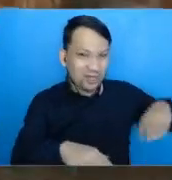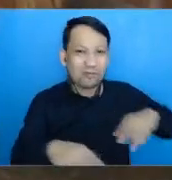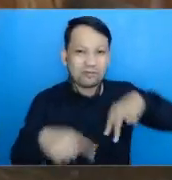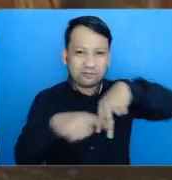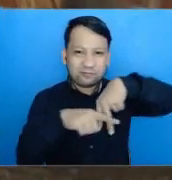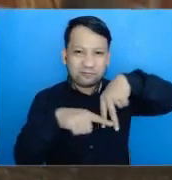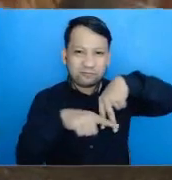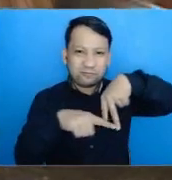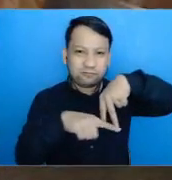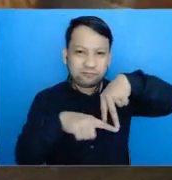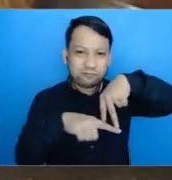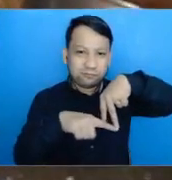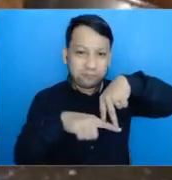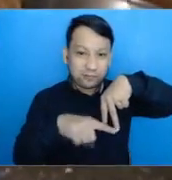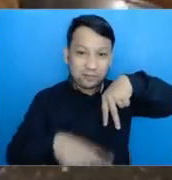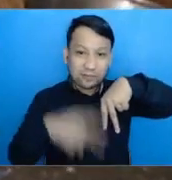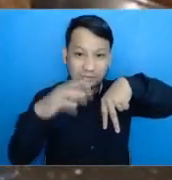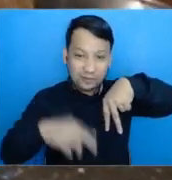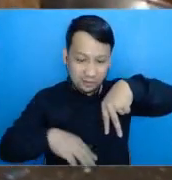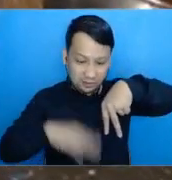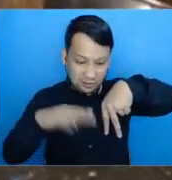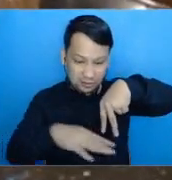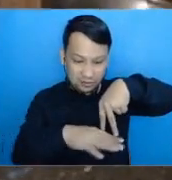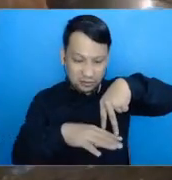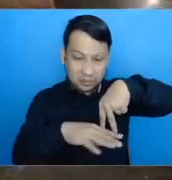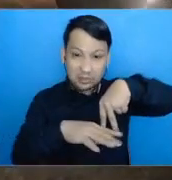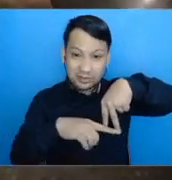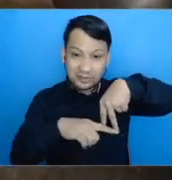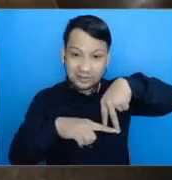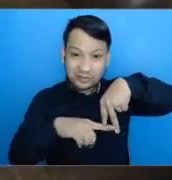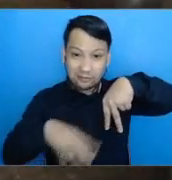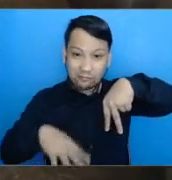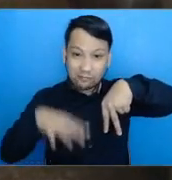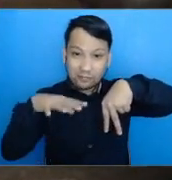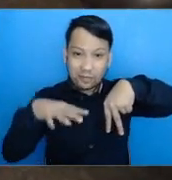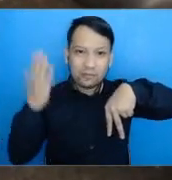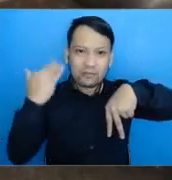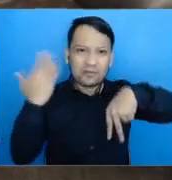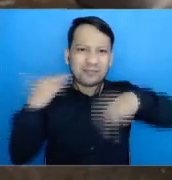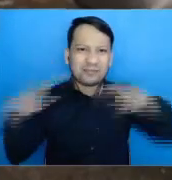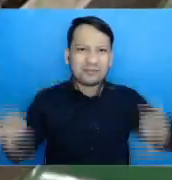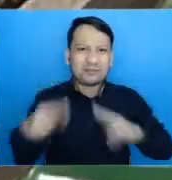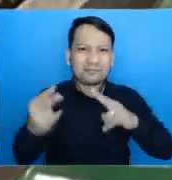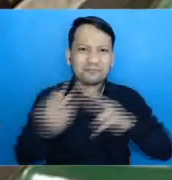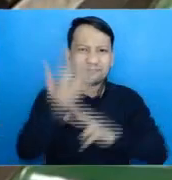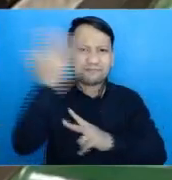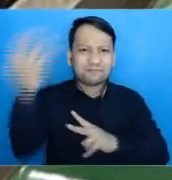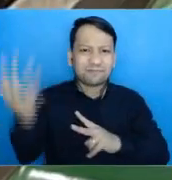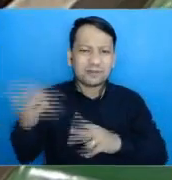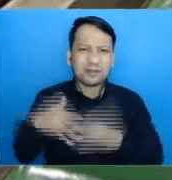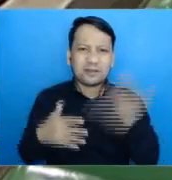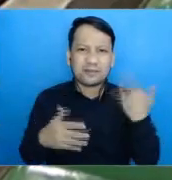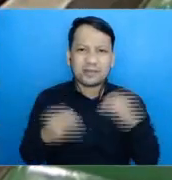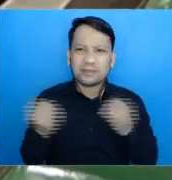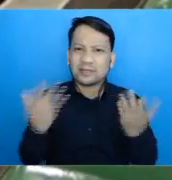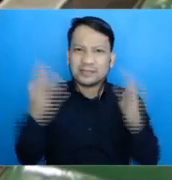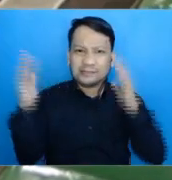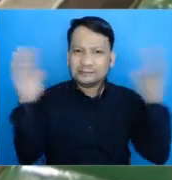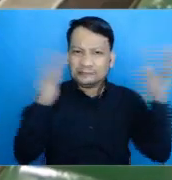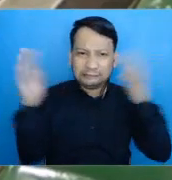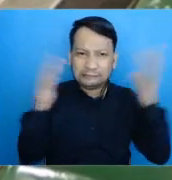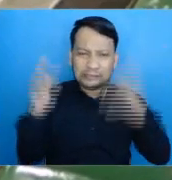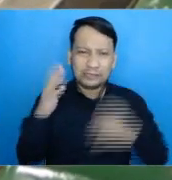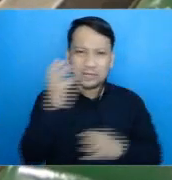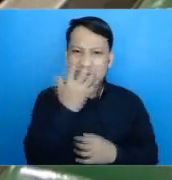ito sa mga lumikas noong pagputok pa ng Bulkang Taalong nakaraang taon. Ilang bagyo at tag-init na raw ang dumaan,